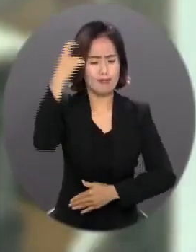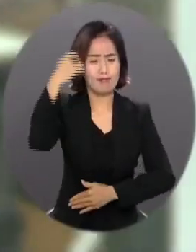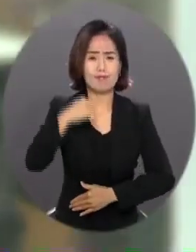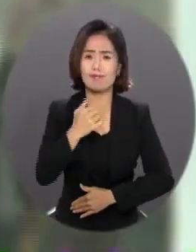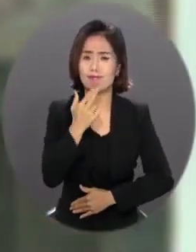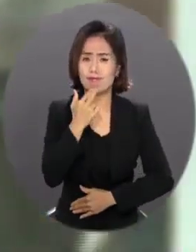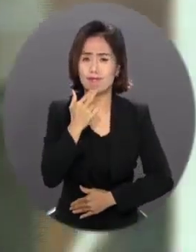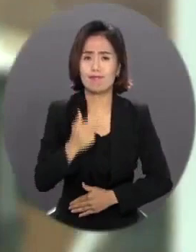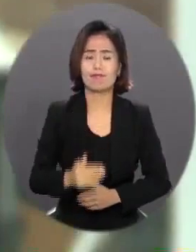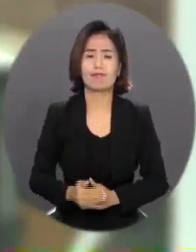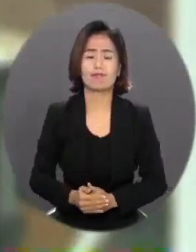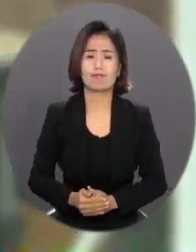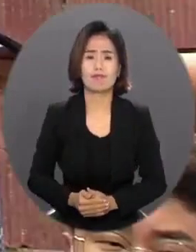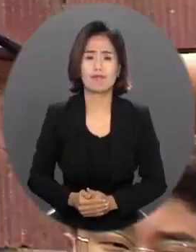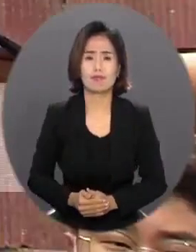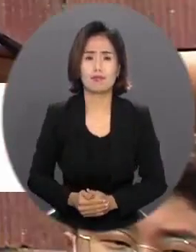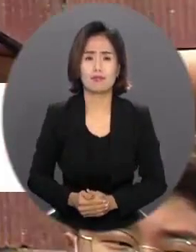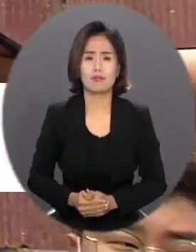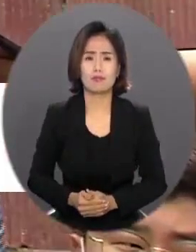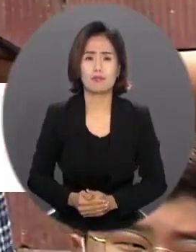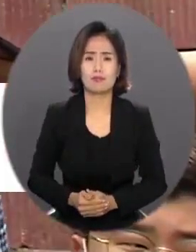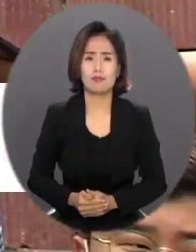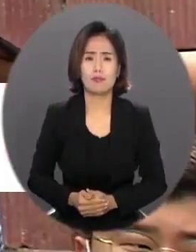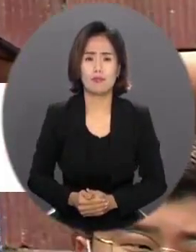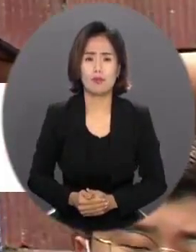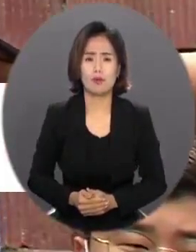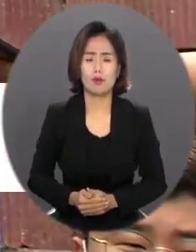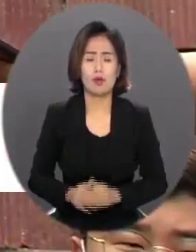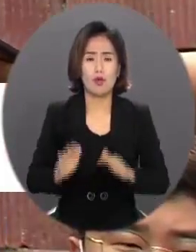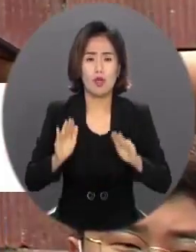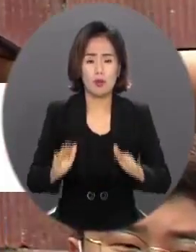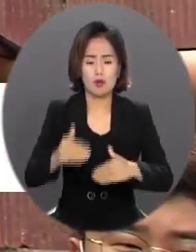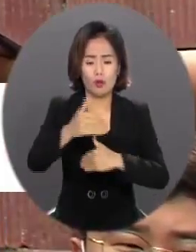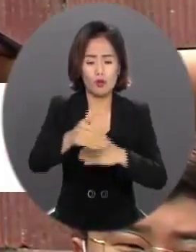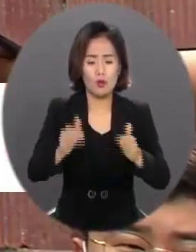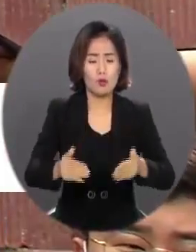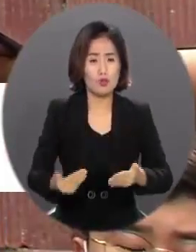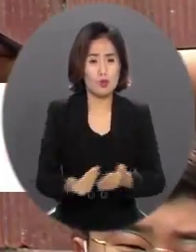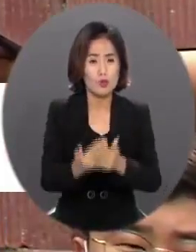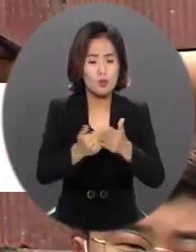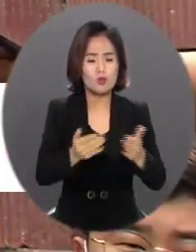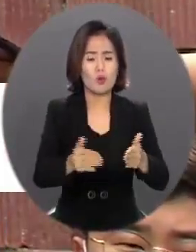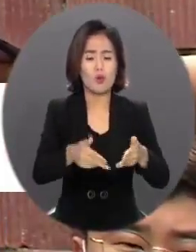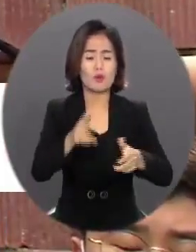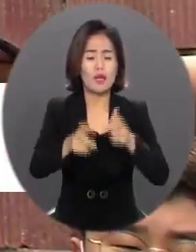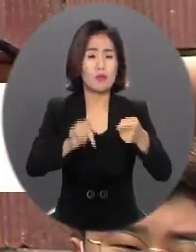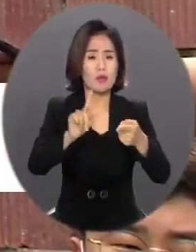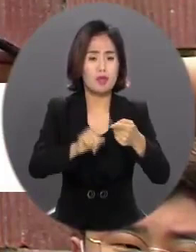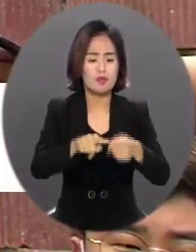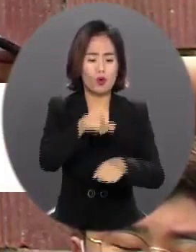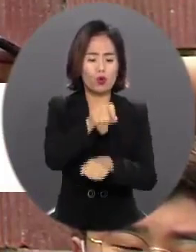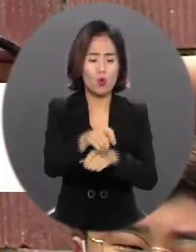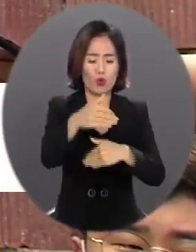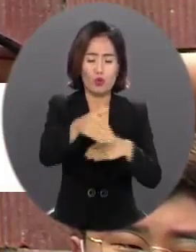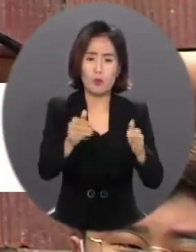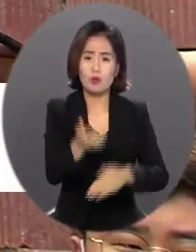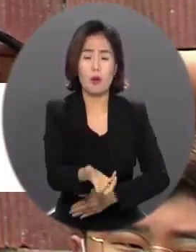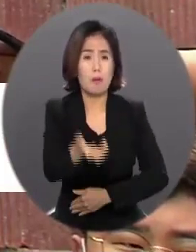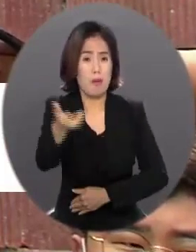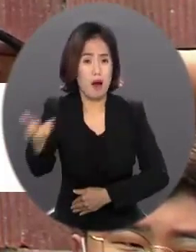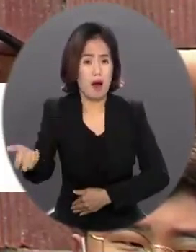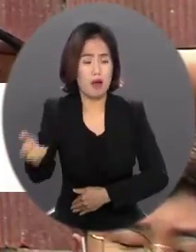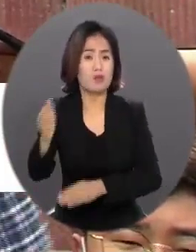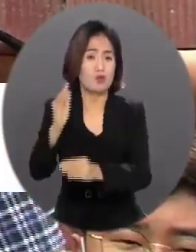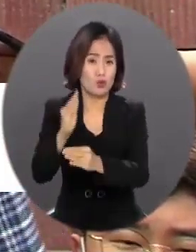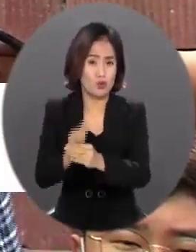낌새조차 느끼지 못했습니다. 이번에 교실 공간 조성 사업으로 인해서 교무실 이동을 했어요.